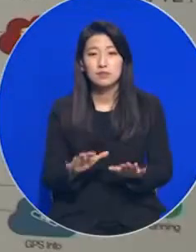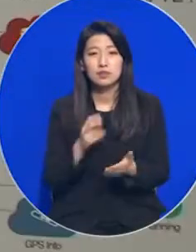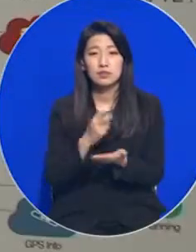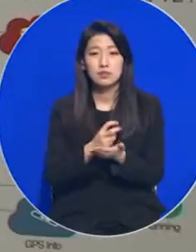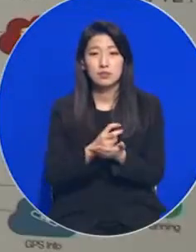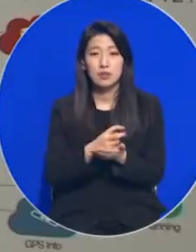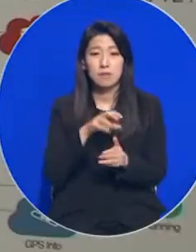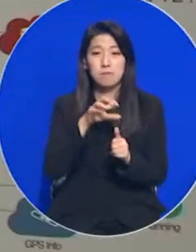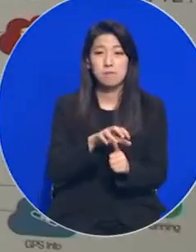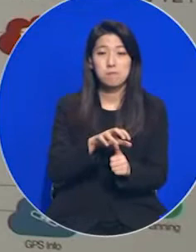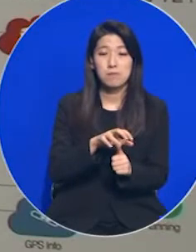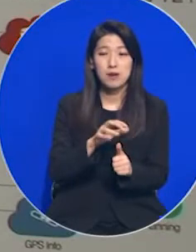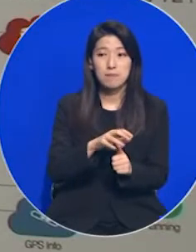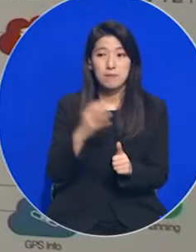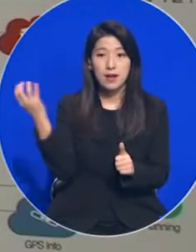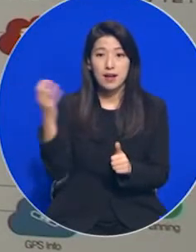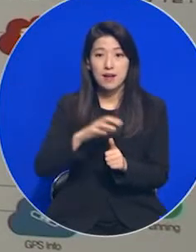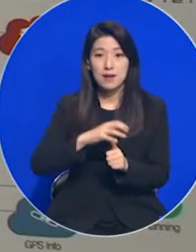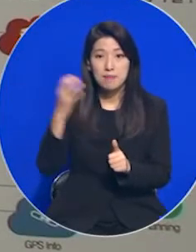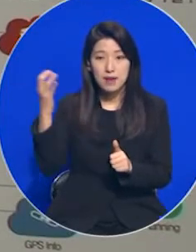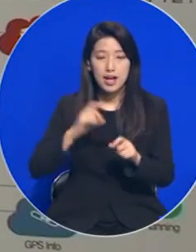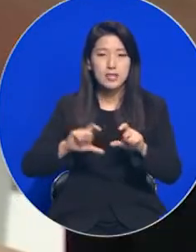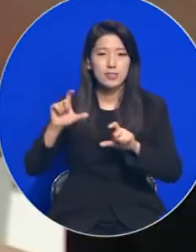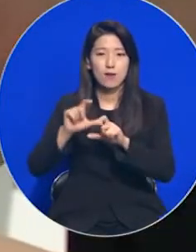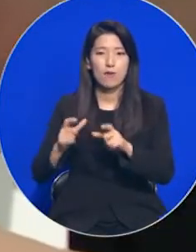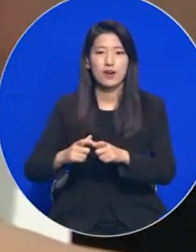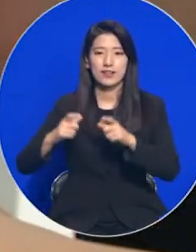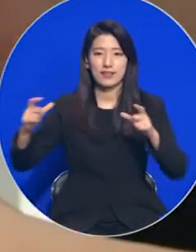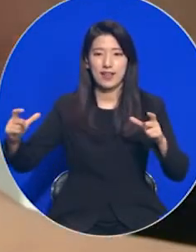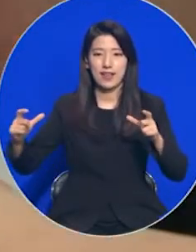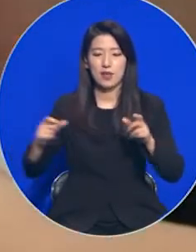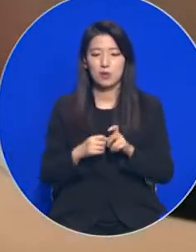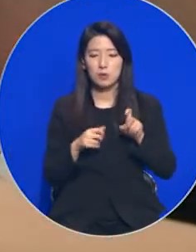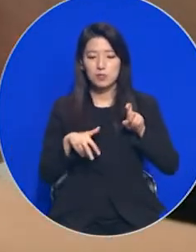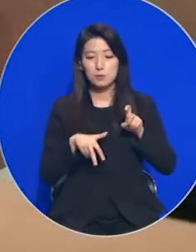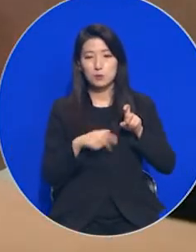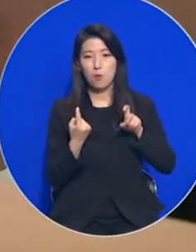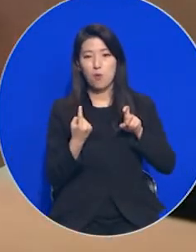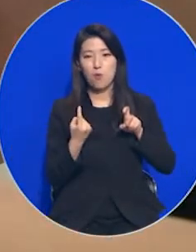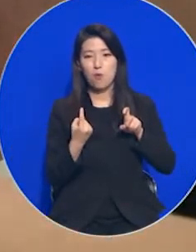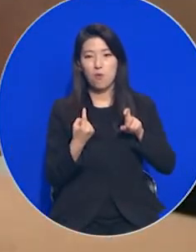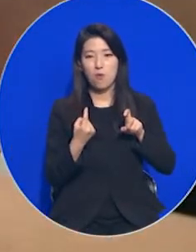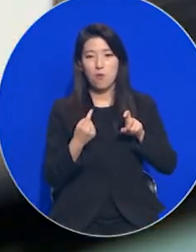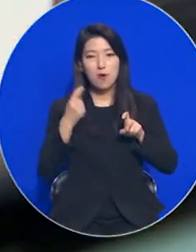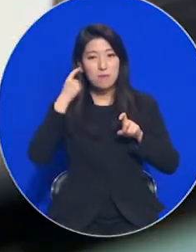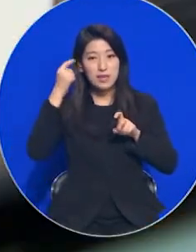승인 사례를 더 확산시키고 10조 원 규모의 대규모 기업 투자 프로젝트가